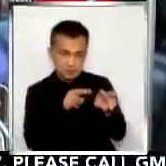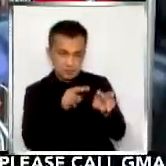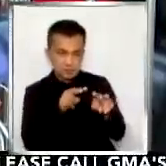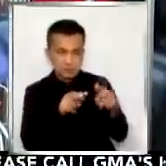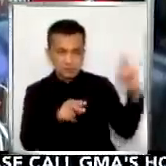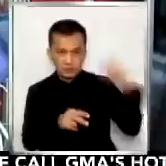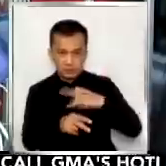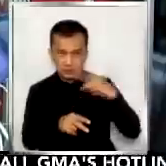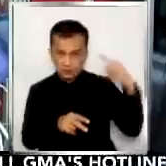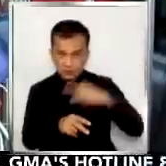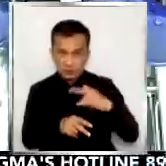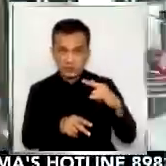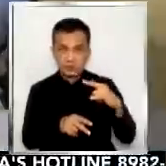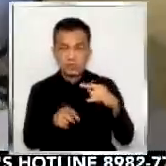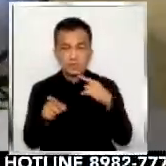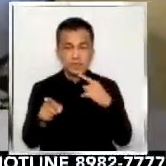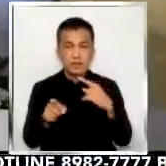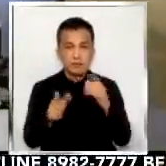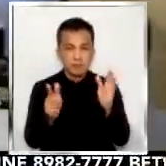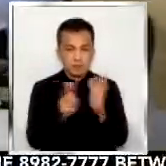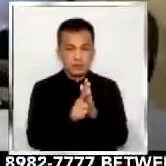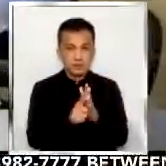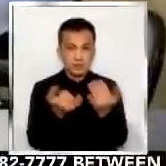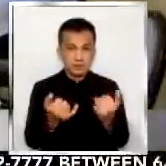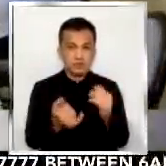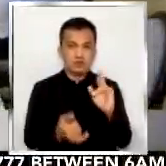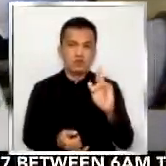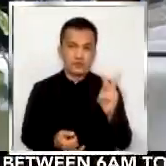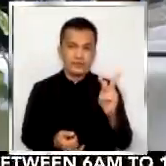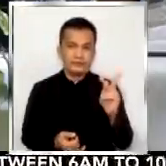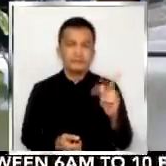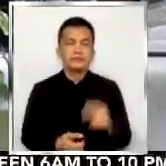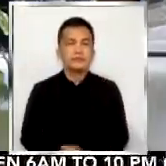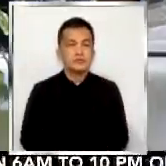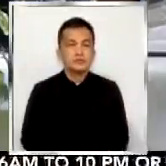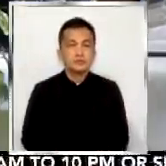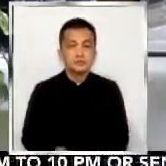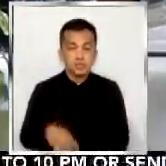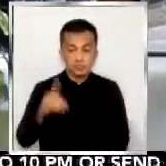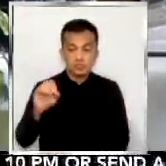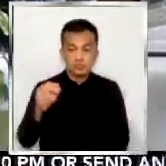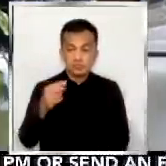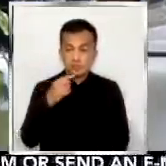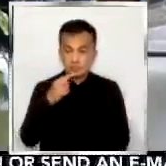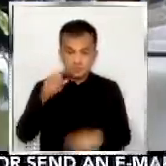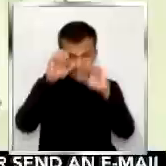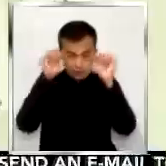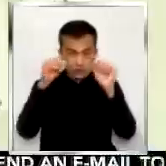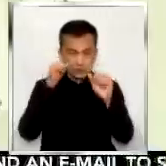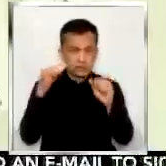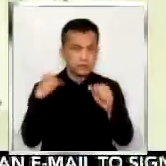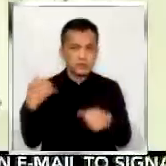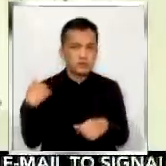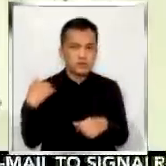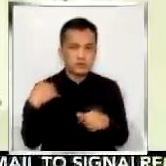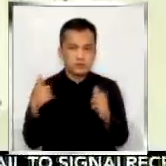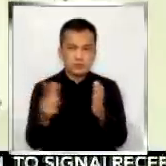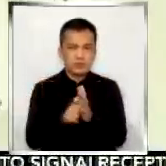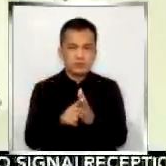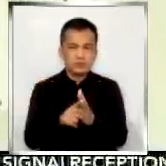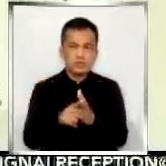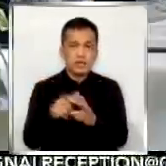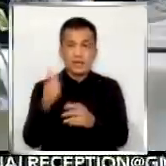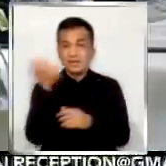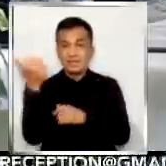sa ngayon ay ang flight sa UK. Sabi ng DOH sa Pangulo kagabi, hindi pa kailangan ng travel ban sa ibang bansang may kaso ng bagong strain ng